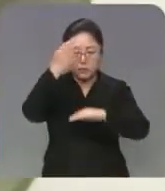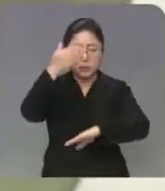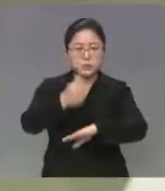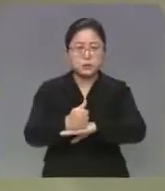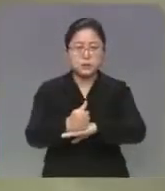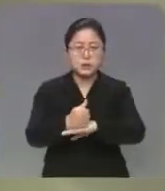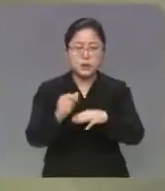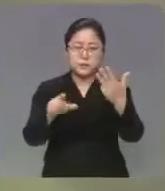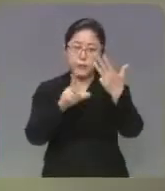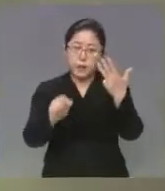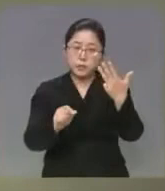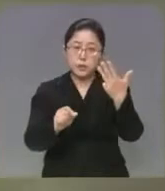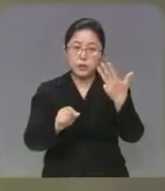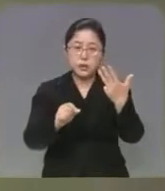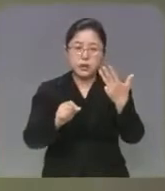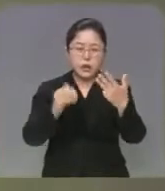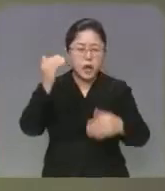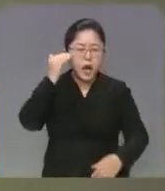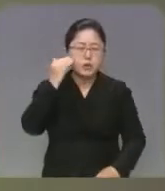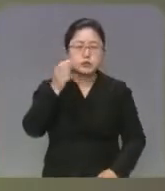결과는 지난 8월